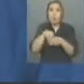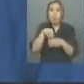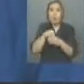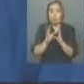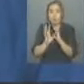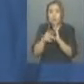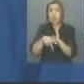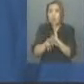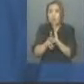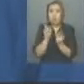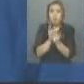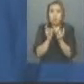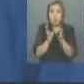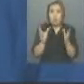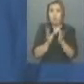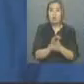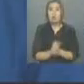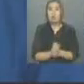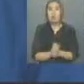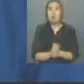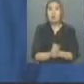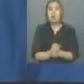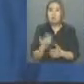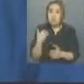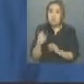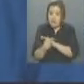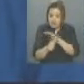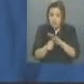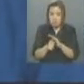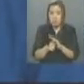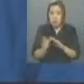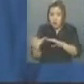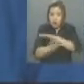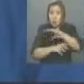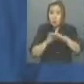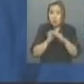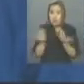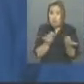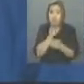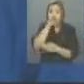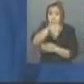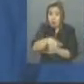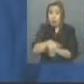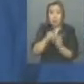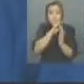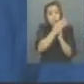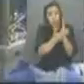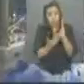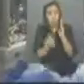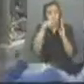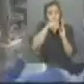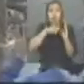ไหนการลักลอบนำลูกช้างข้ามมาข้ามเขตแดนมาจากมาประเทศไทยทำเงินต